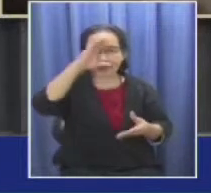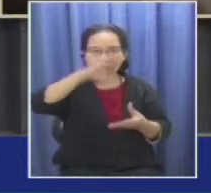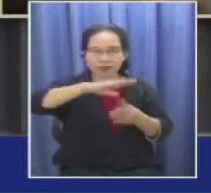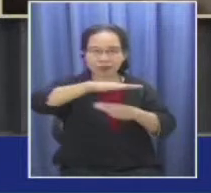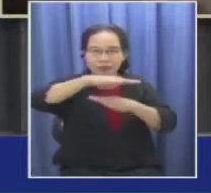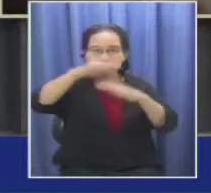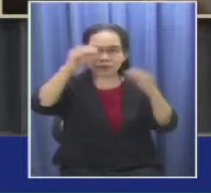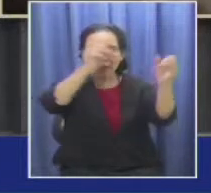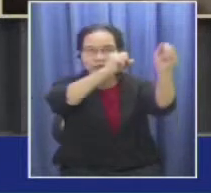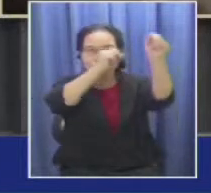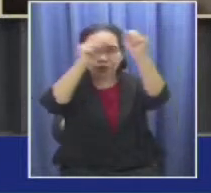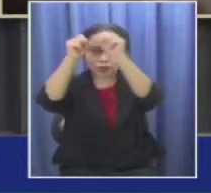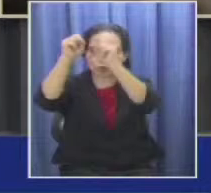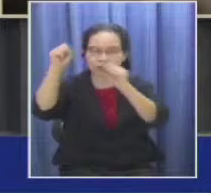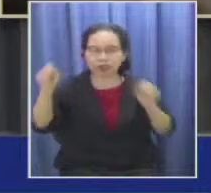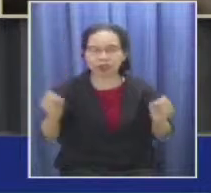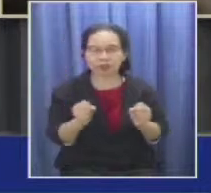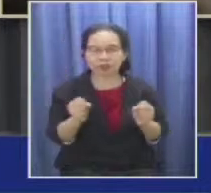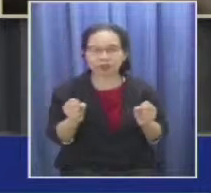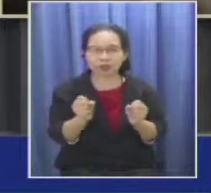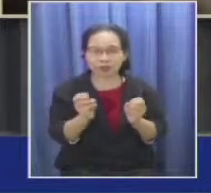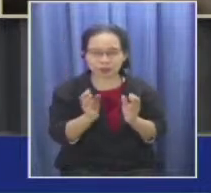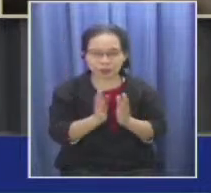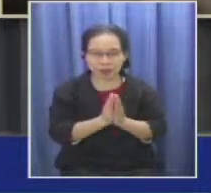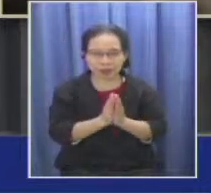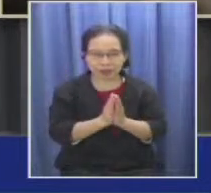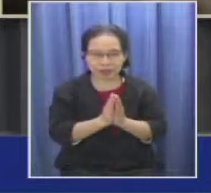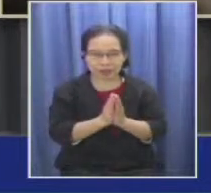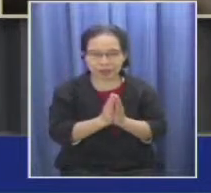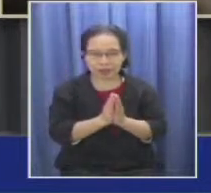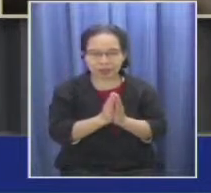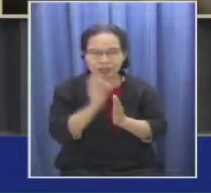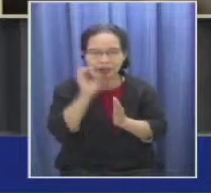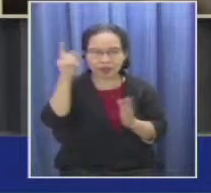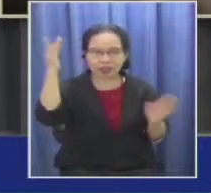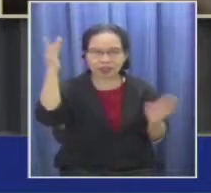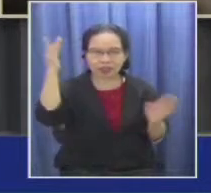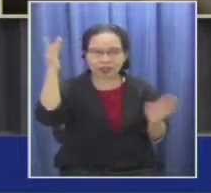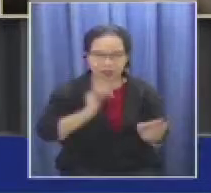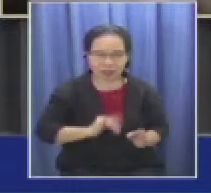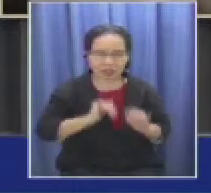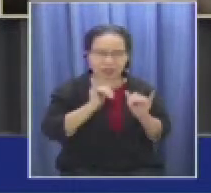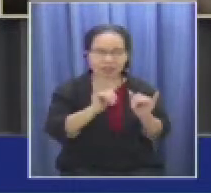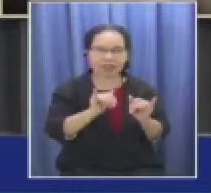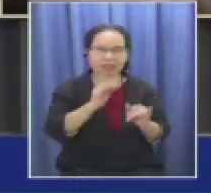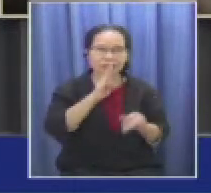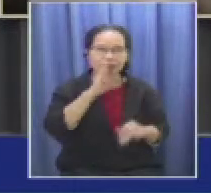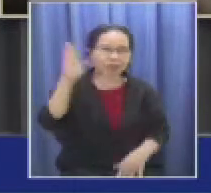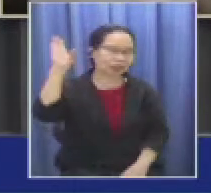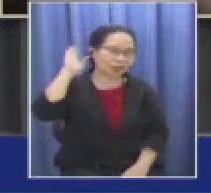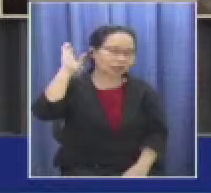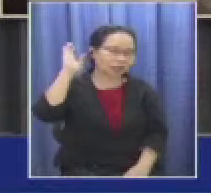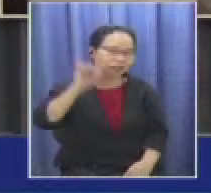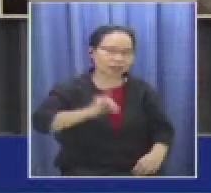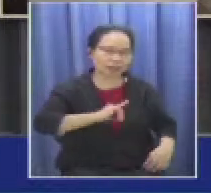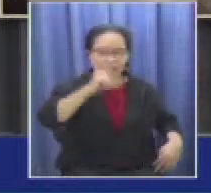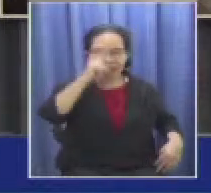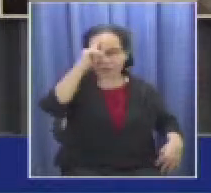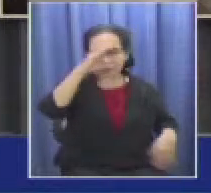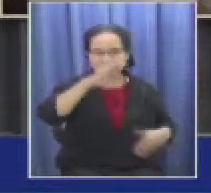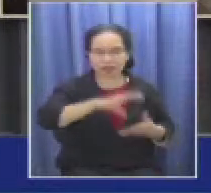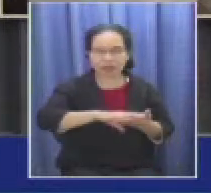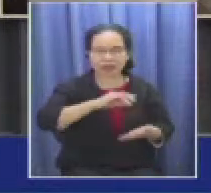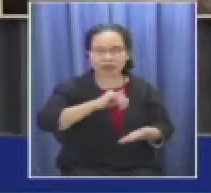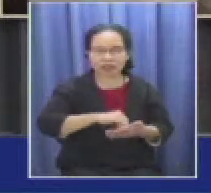ɛsetie mpaebɔ sɛ hum kɛseɛ bi mpo bɔ anamframaden de ne bɔ asɛ medin kan ka kyerɛ mo da di kan yɛhyia mu no megye di